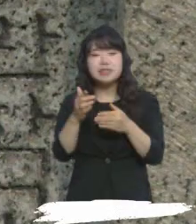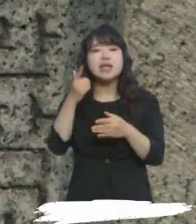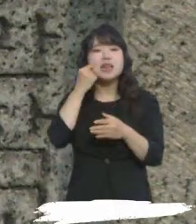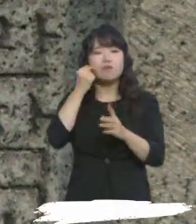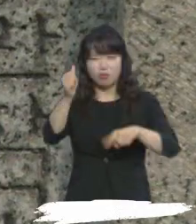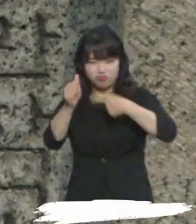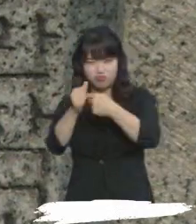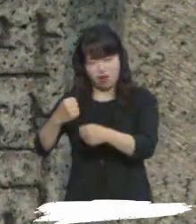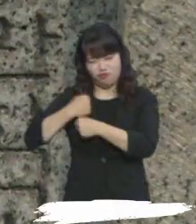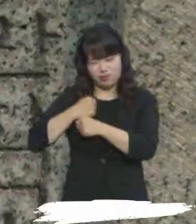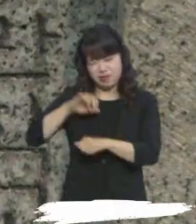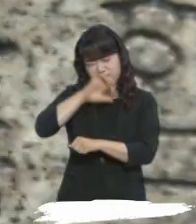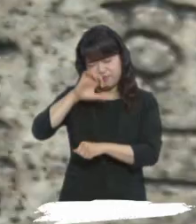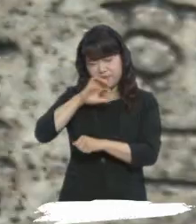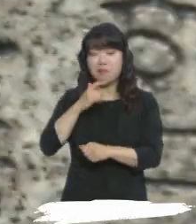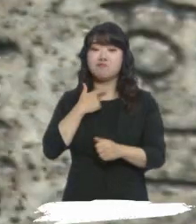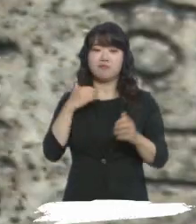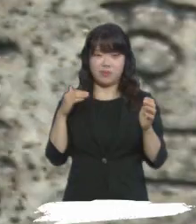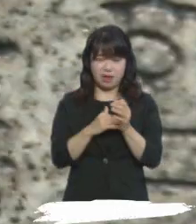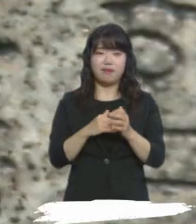군인으로 30년을 부역했습니다.